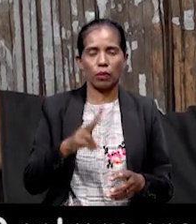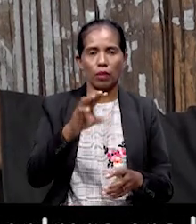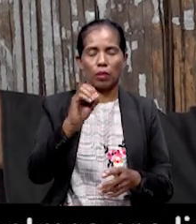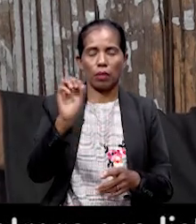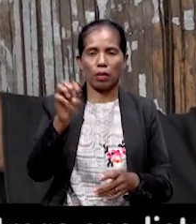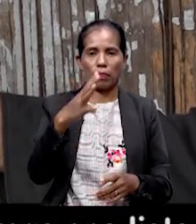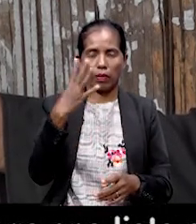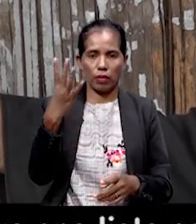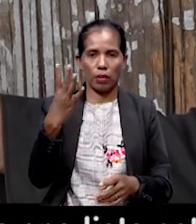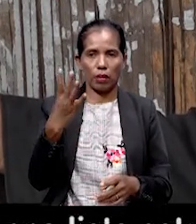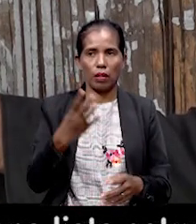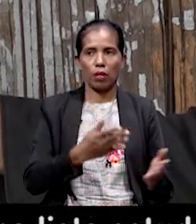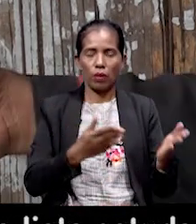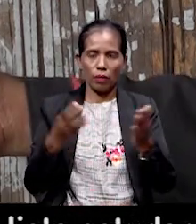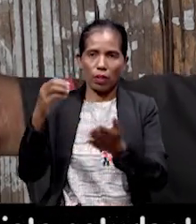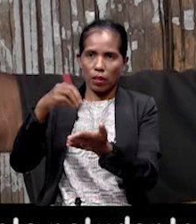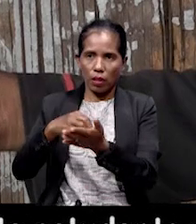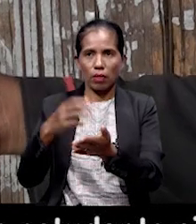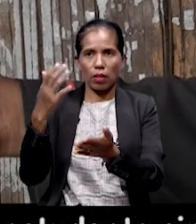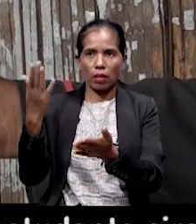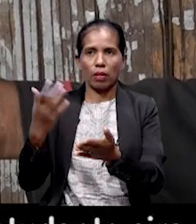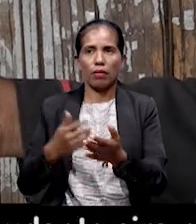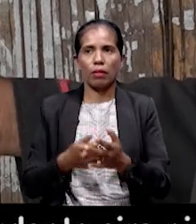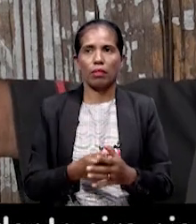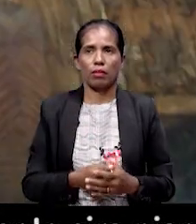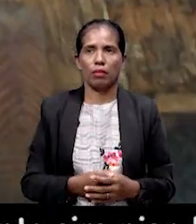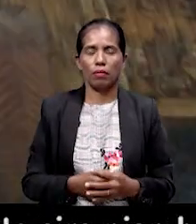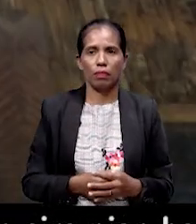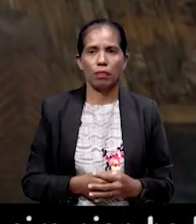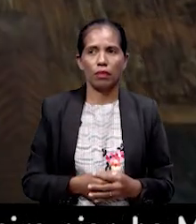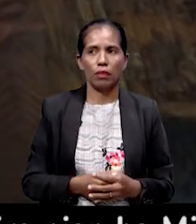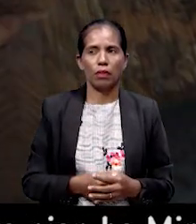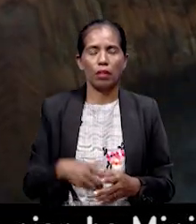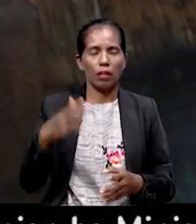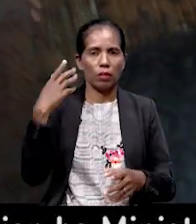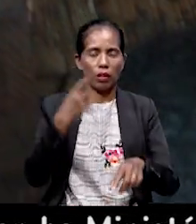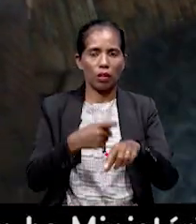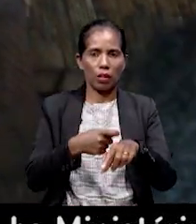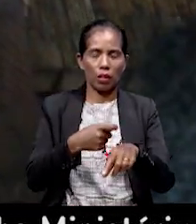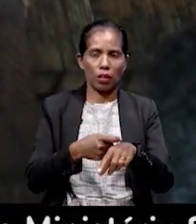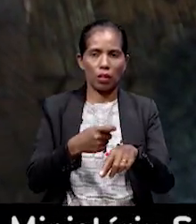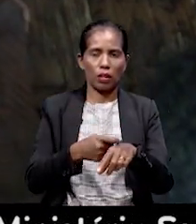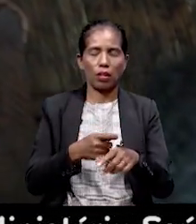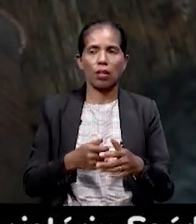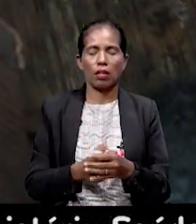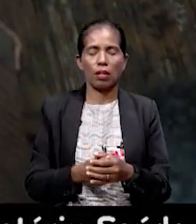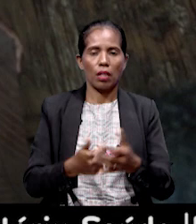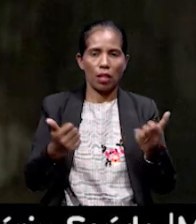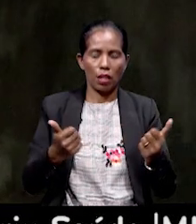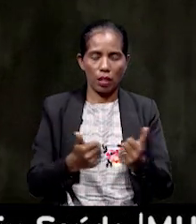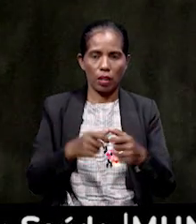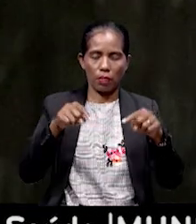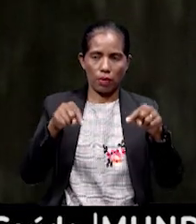2014. Ngam for for me repon ya larang. Ukung ene uluk ya Portugal ini ne ukung mak nya alde em hinuta ne dun. Ni